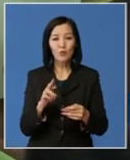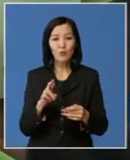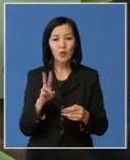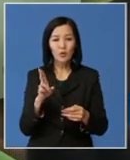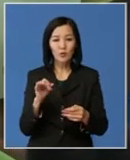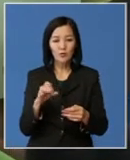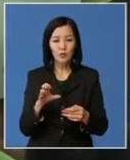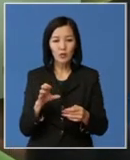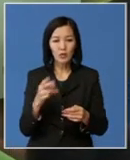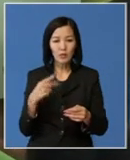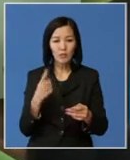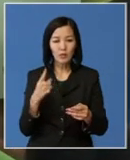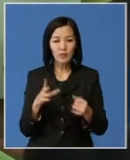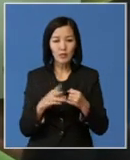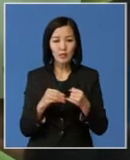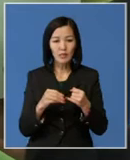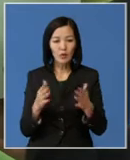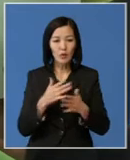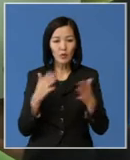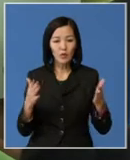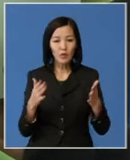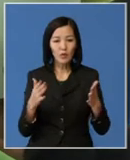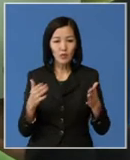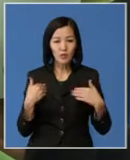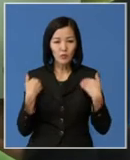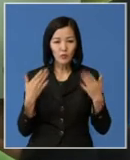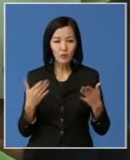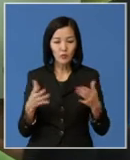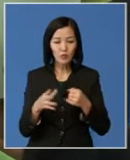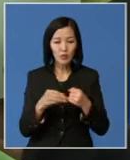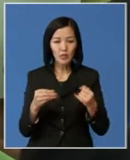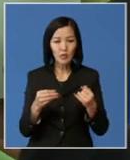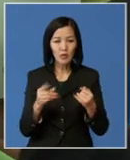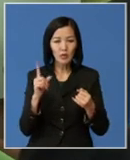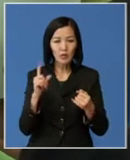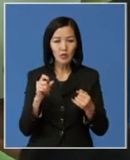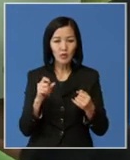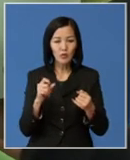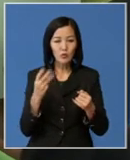қазір 21 гектар үлкен компания жаңағы ұсыныс беріп, өз жерлерін сол